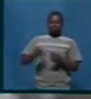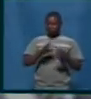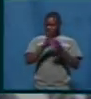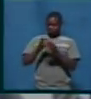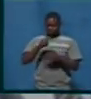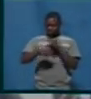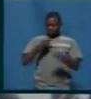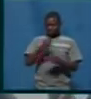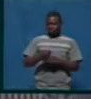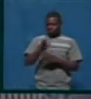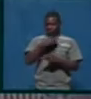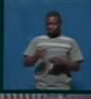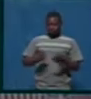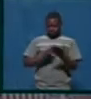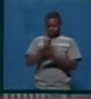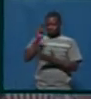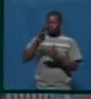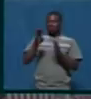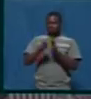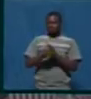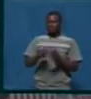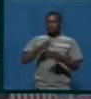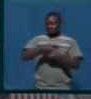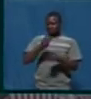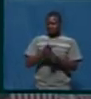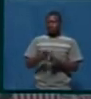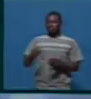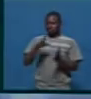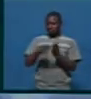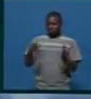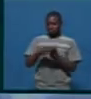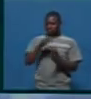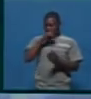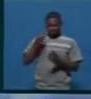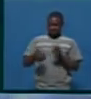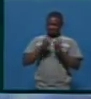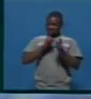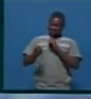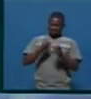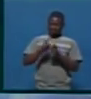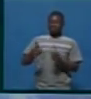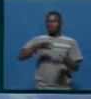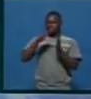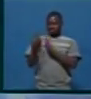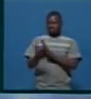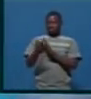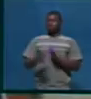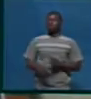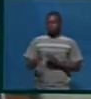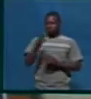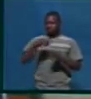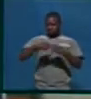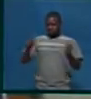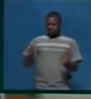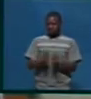Burkina Faso, l'UNPCB, a aussitôt porté cette préoccupation devant l'Agence interprofessionnelle du coton du Burkina